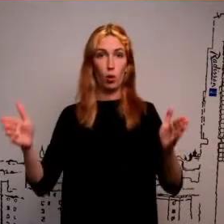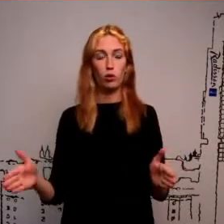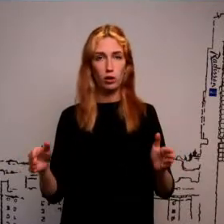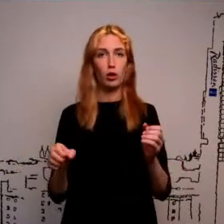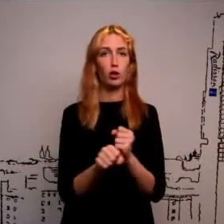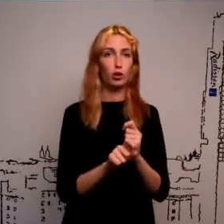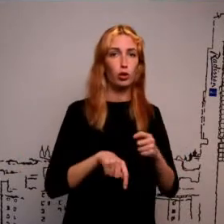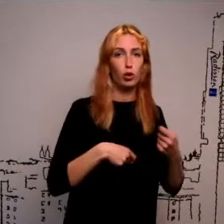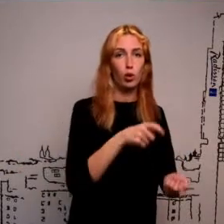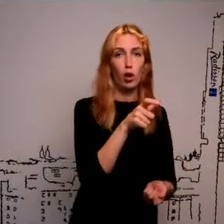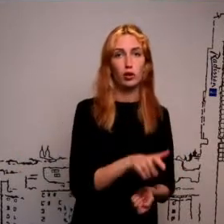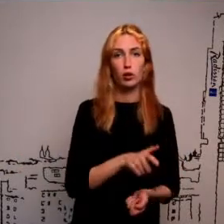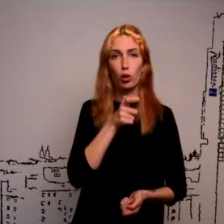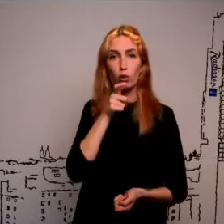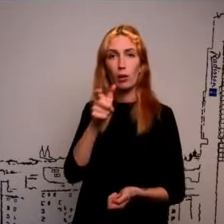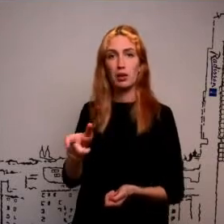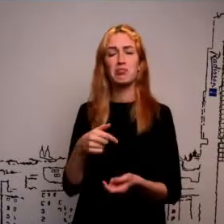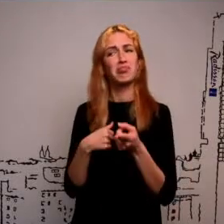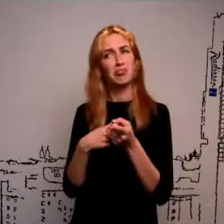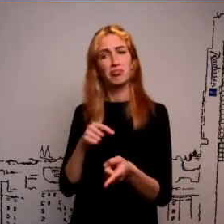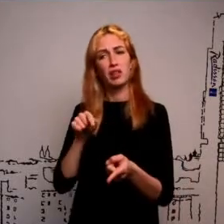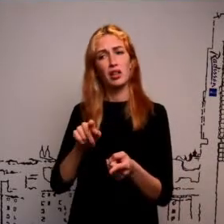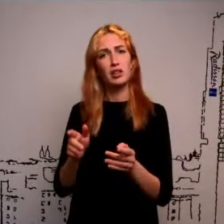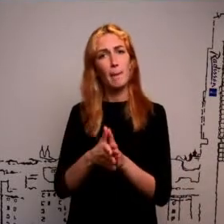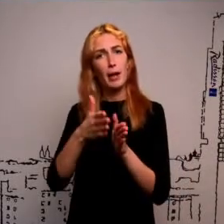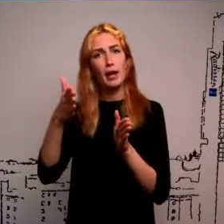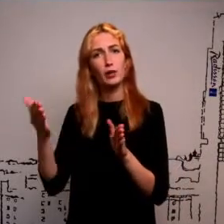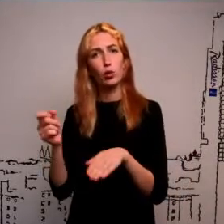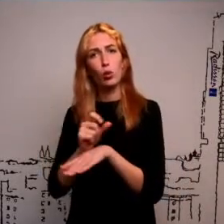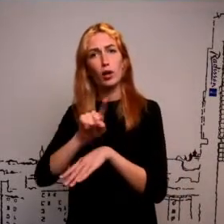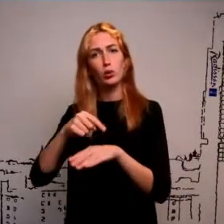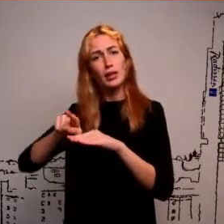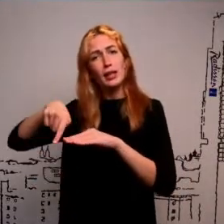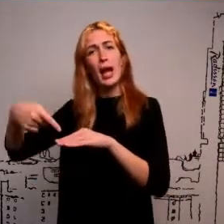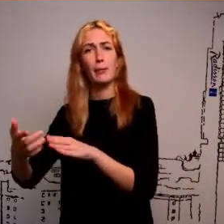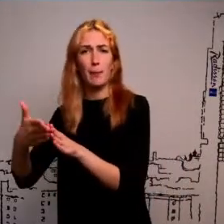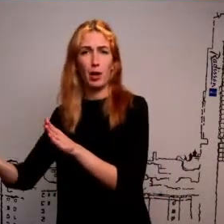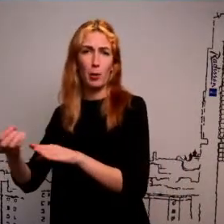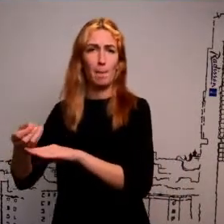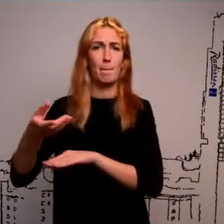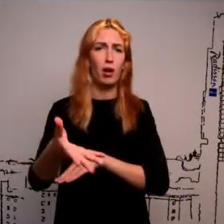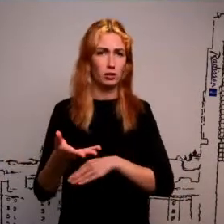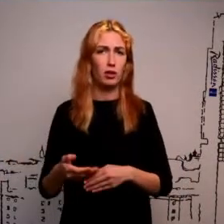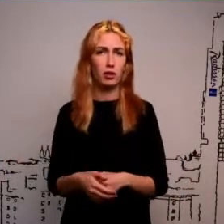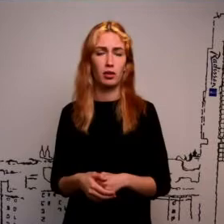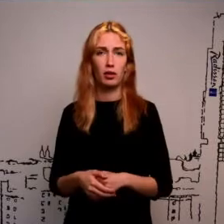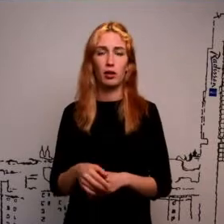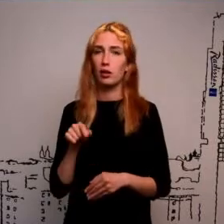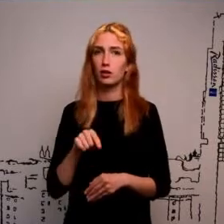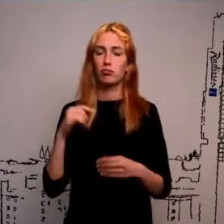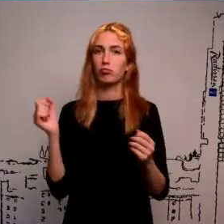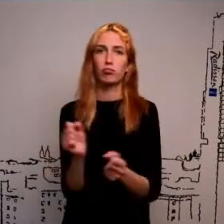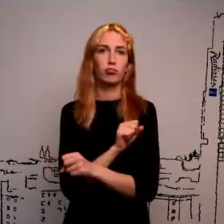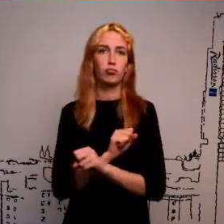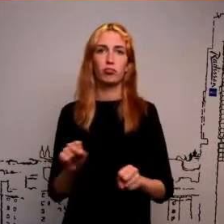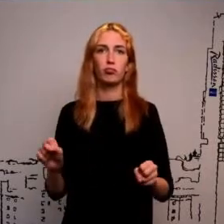tööandja ütleb, et aga ma annan sulle sellel perioodil tehtud ületunnid järgmine periood, eks ole, tagasi, mis ei ole võimalik, et need ei